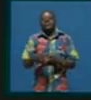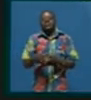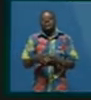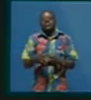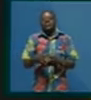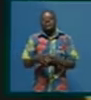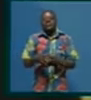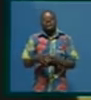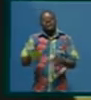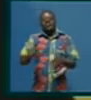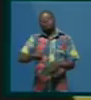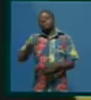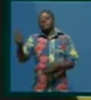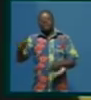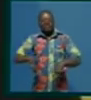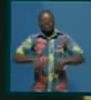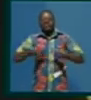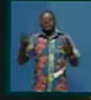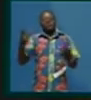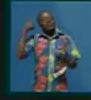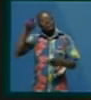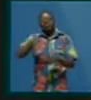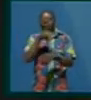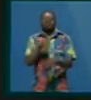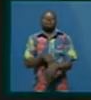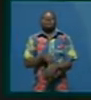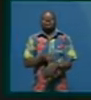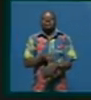Aucune vie ne devrait être sacrifiée en mon nom.